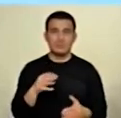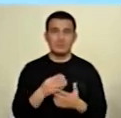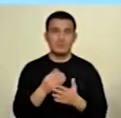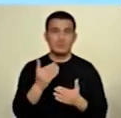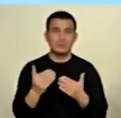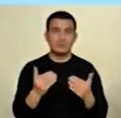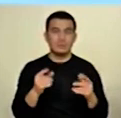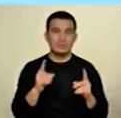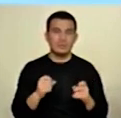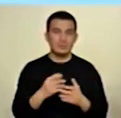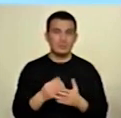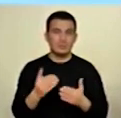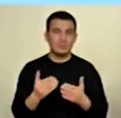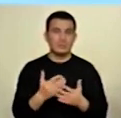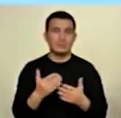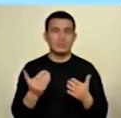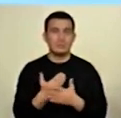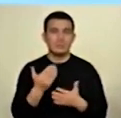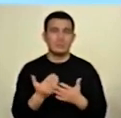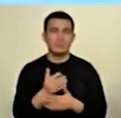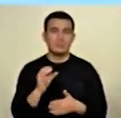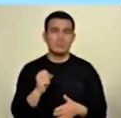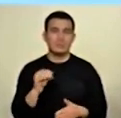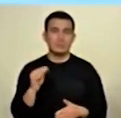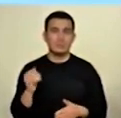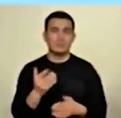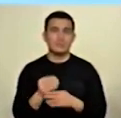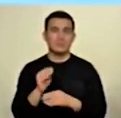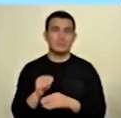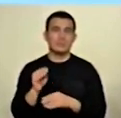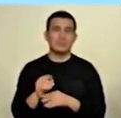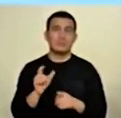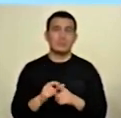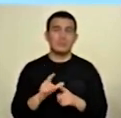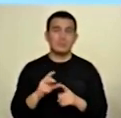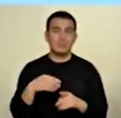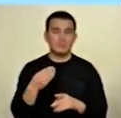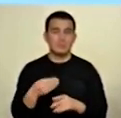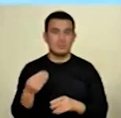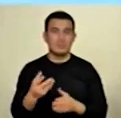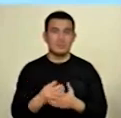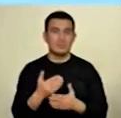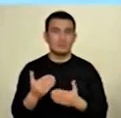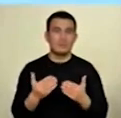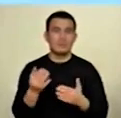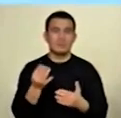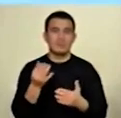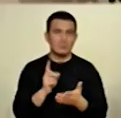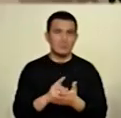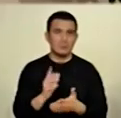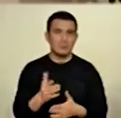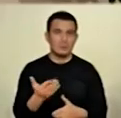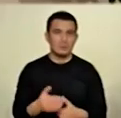saytingiz uchun yangi sahifalar qo'shasiz va o'sha qo'shilgan sahifalarga nom berasiz, ularni tahrirlashingiz lozim bo'lar